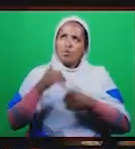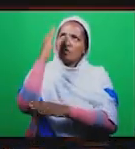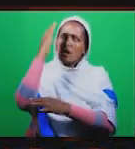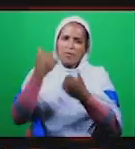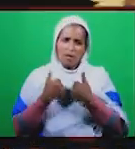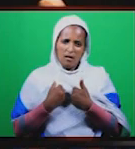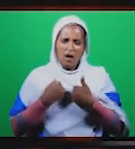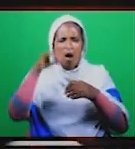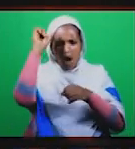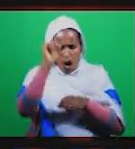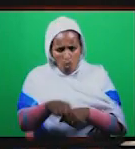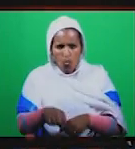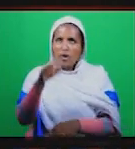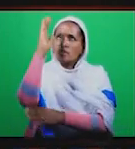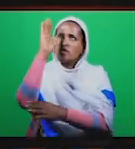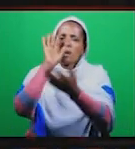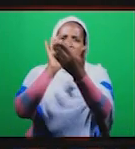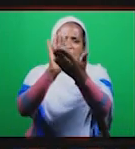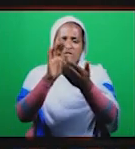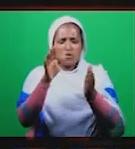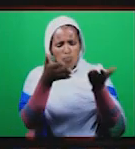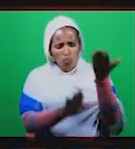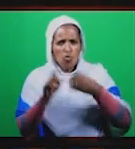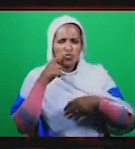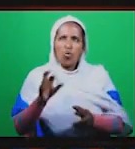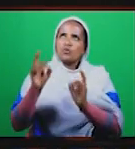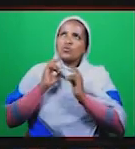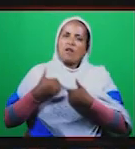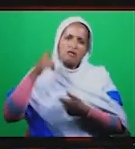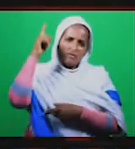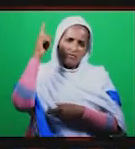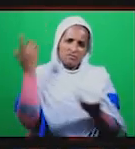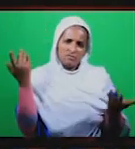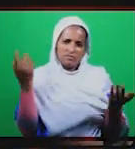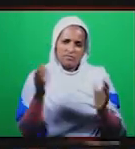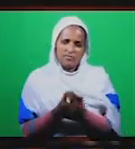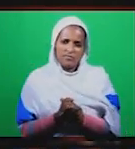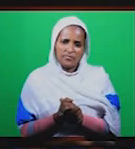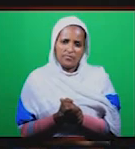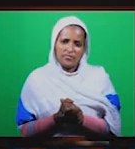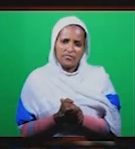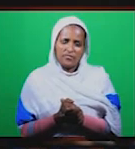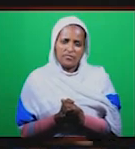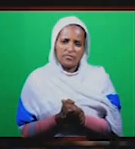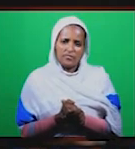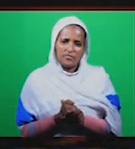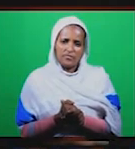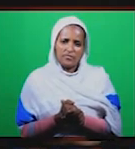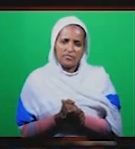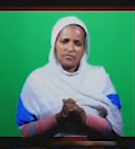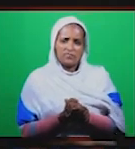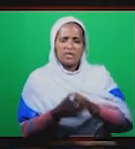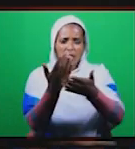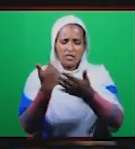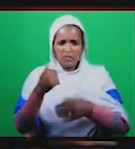ስለዚህ ከሙታን ጋር እኛ አንደራደርም። እኛ አምላካችን ሕያው አምላክ ስላለ፣ አዎ በሕያው አምላካችን ፊት ብንሞት